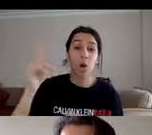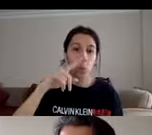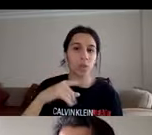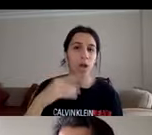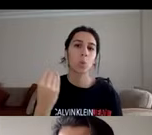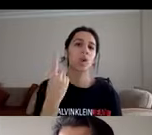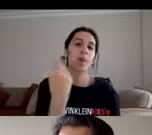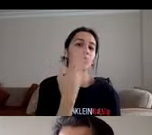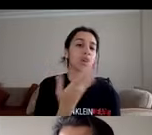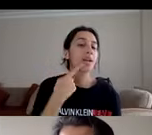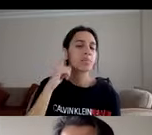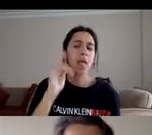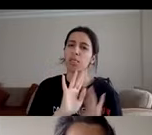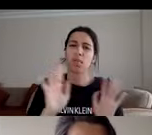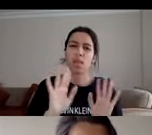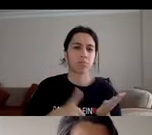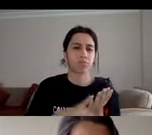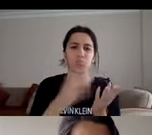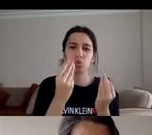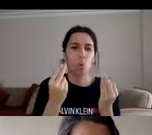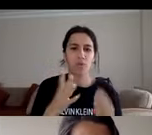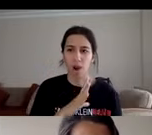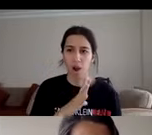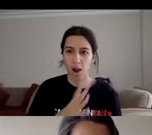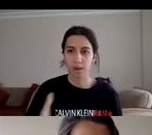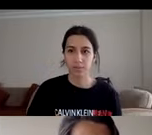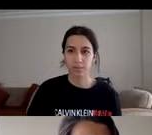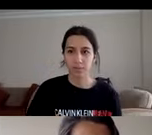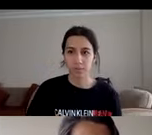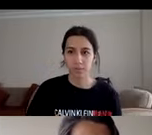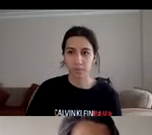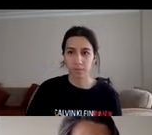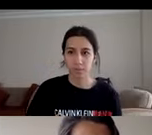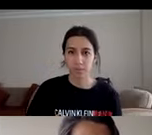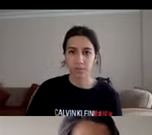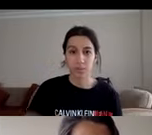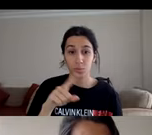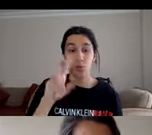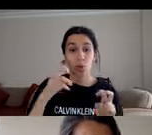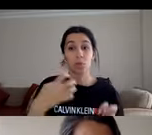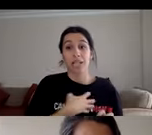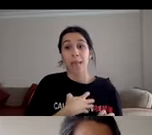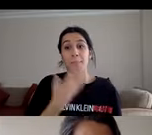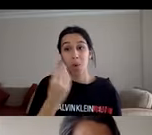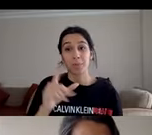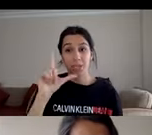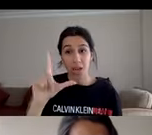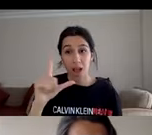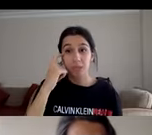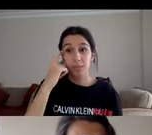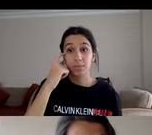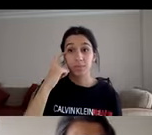sağlıyor. Sadece işitme engelleri için değil. O yüzden buna sahip çıkmak gerek. Maalesef oralarda çok